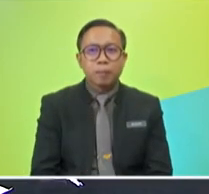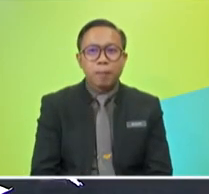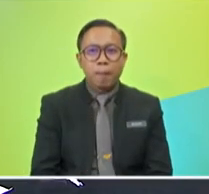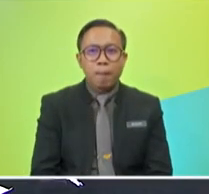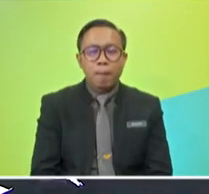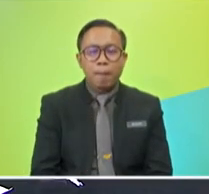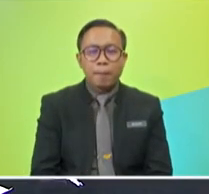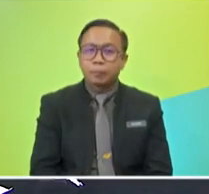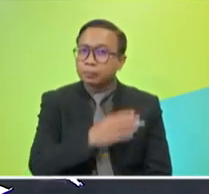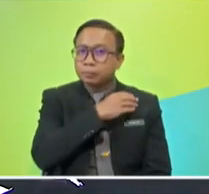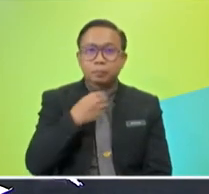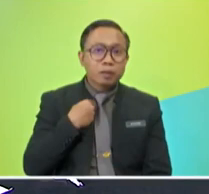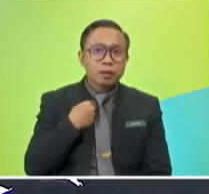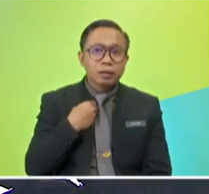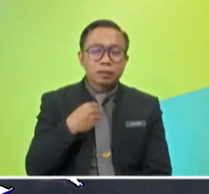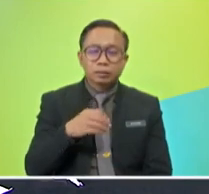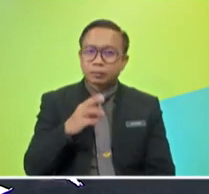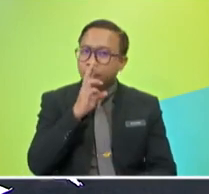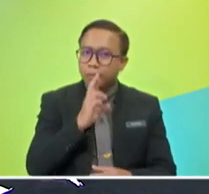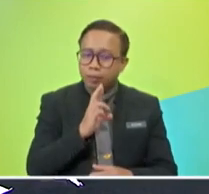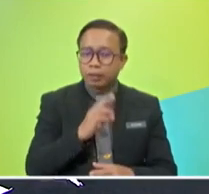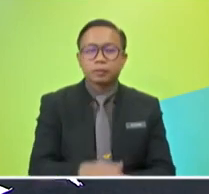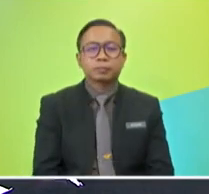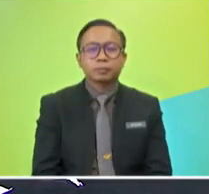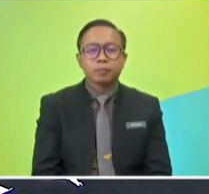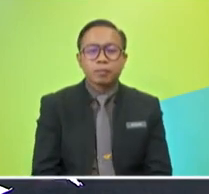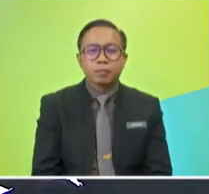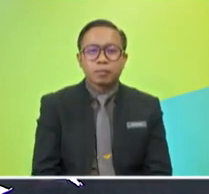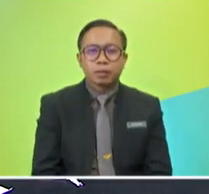dan juga anak beribu merah